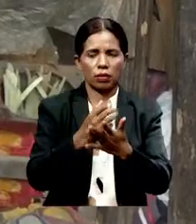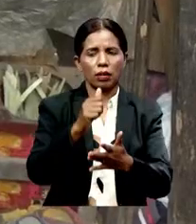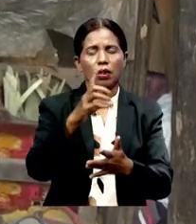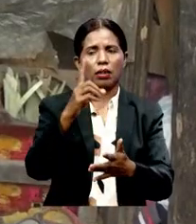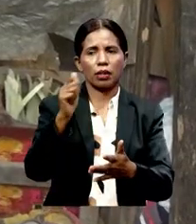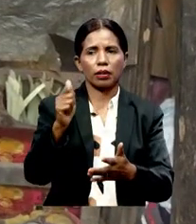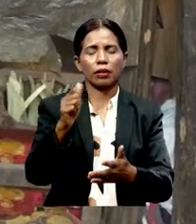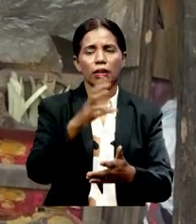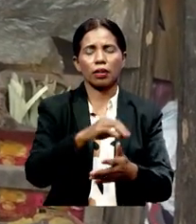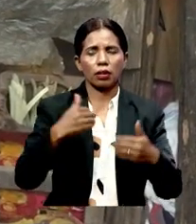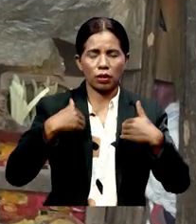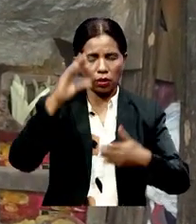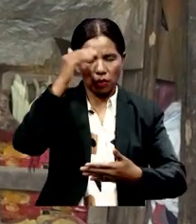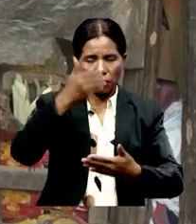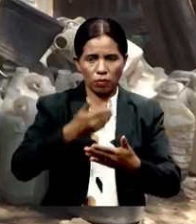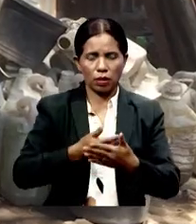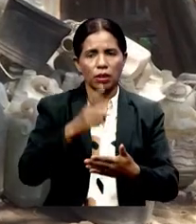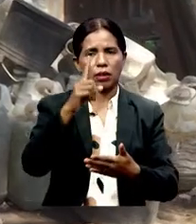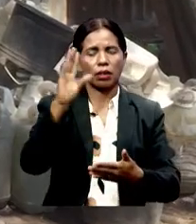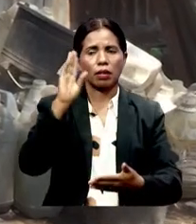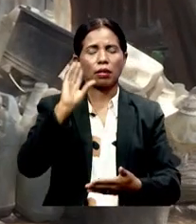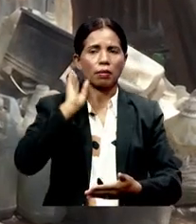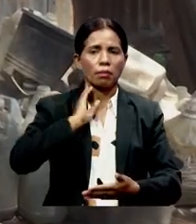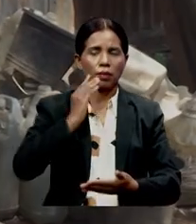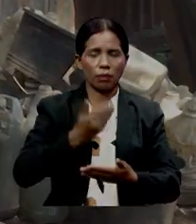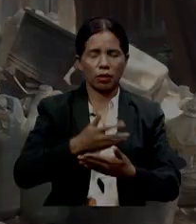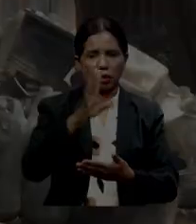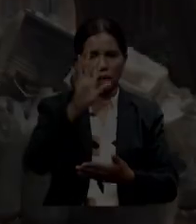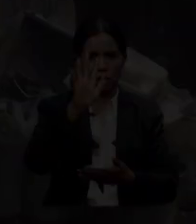Monteiro iha oan nang ida no be oan nang lima. Feliciano Venancio Belo, ZMN.